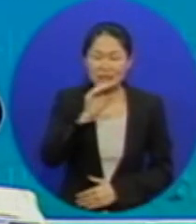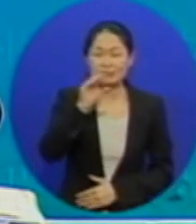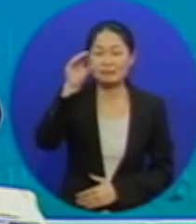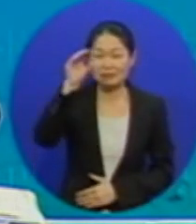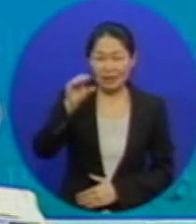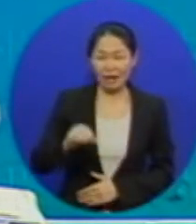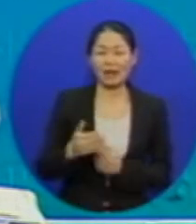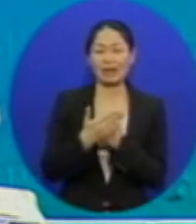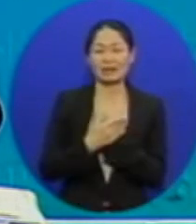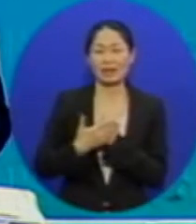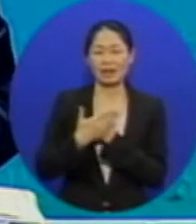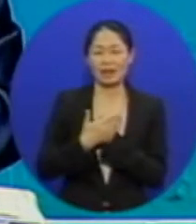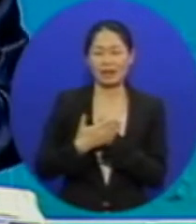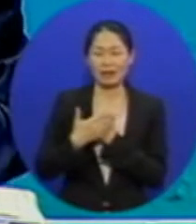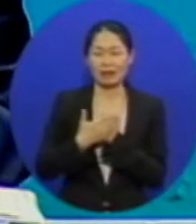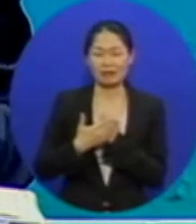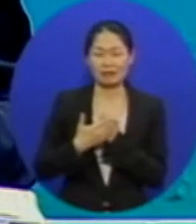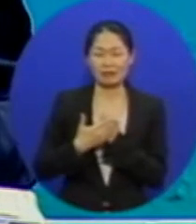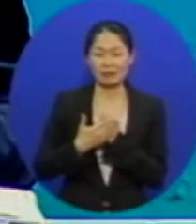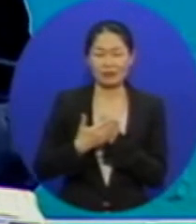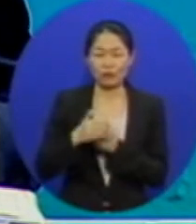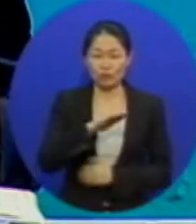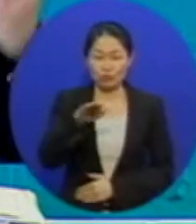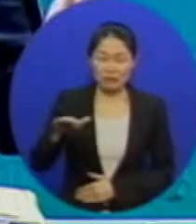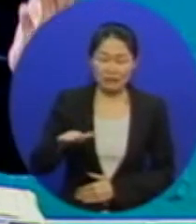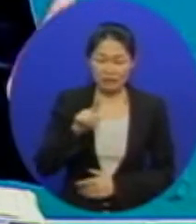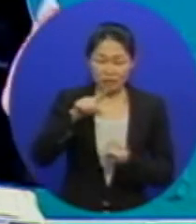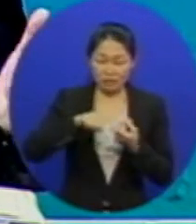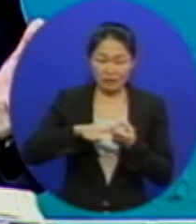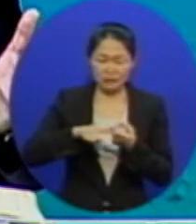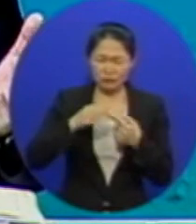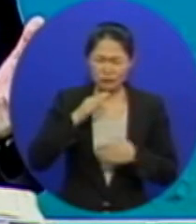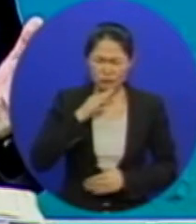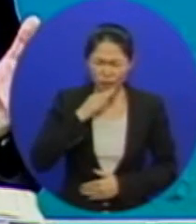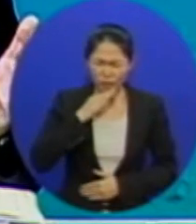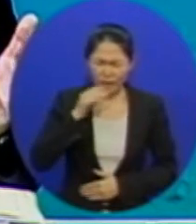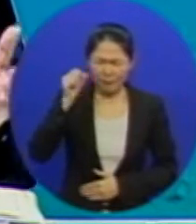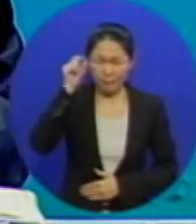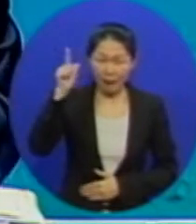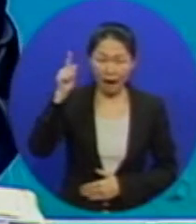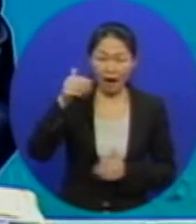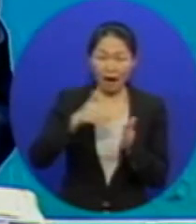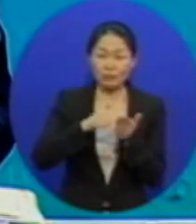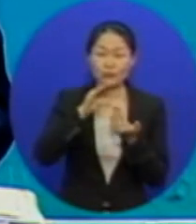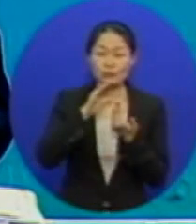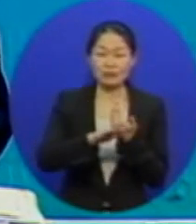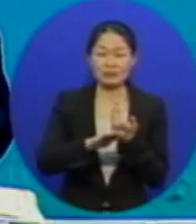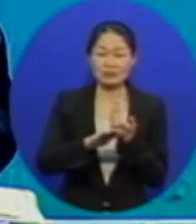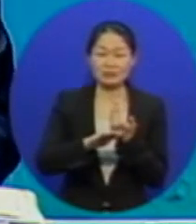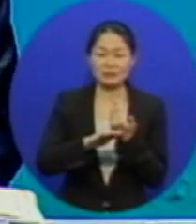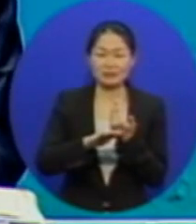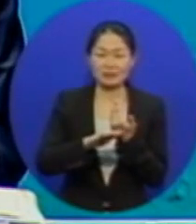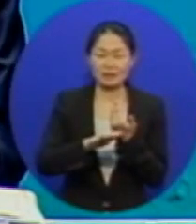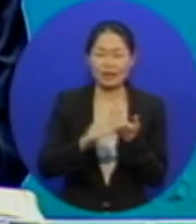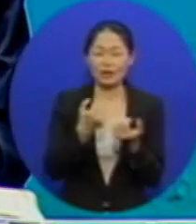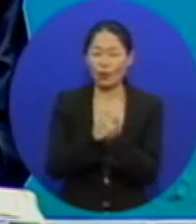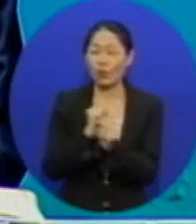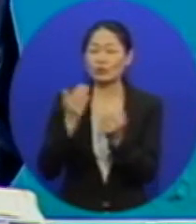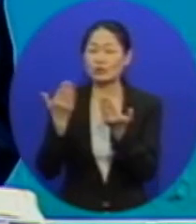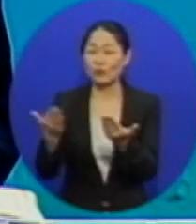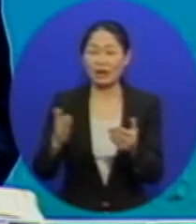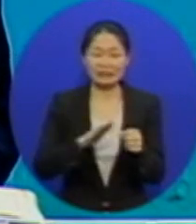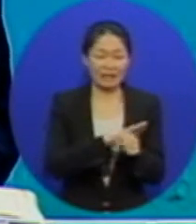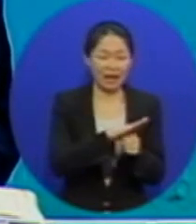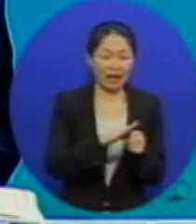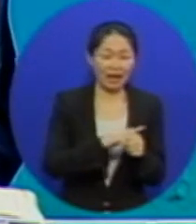언니에요 우리가 그 사실을 정말 알고 나면 그러면 용서하라 사랑하라